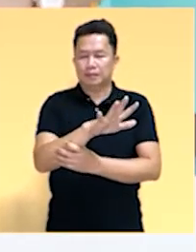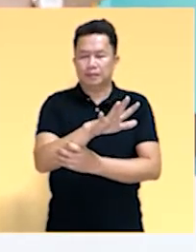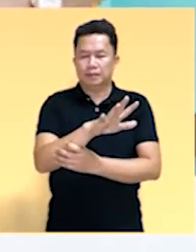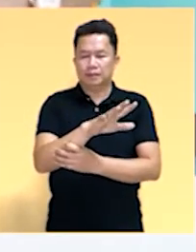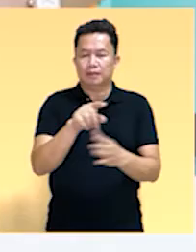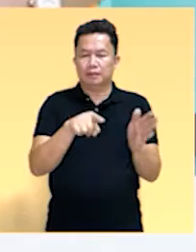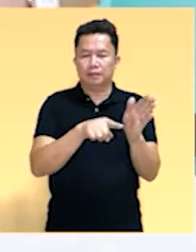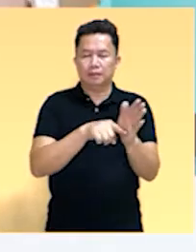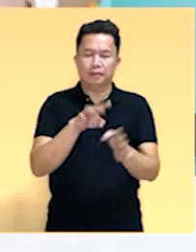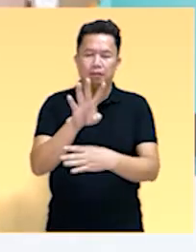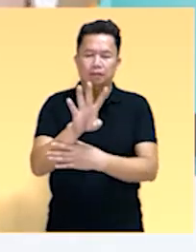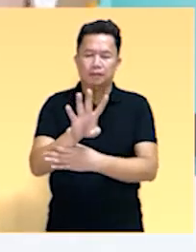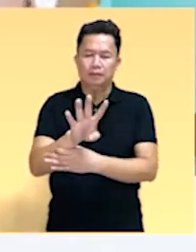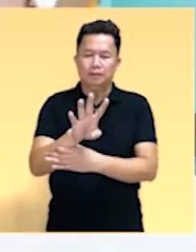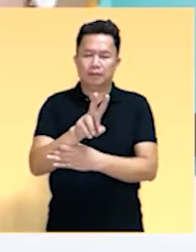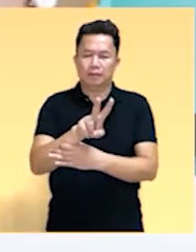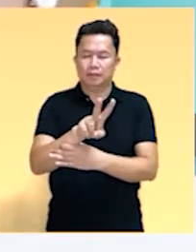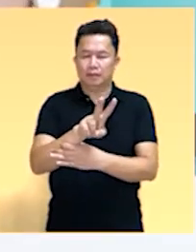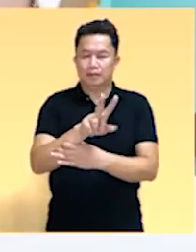6,375 minus